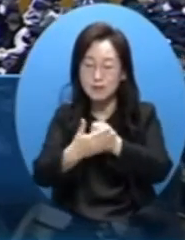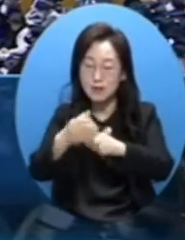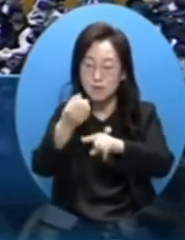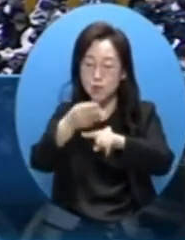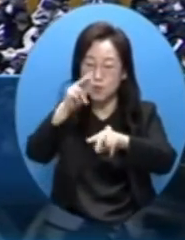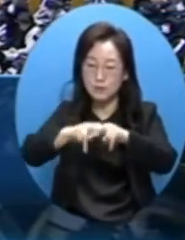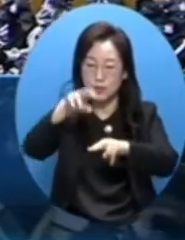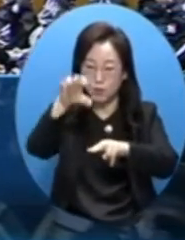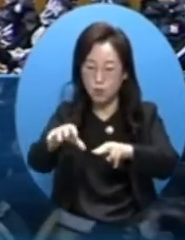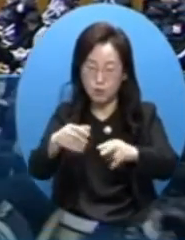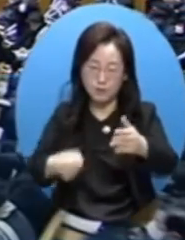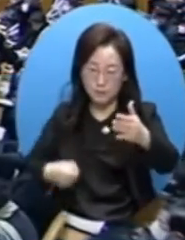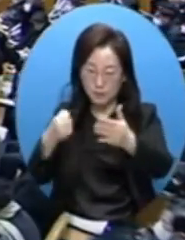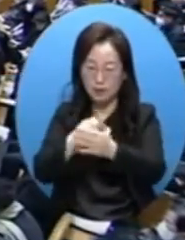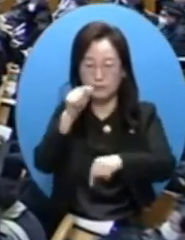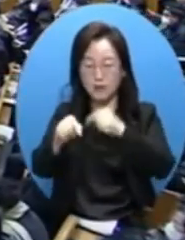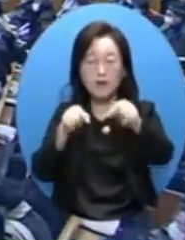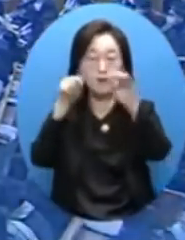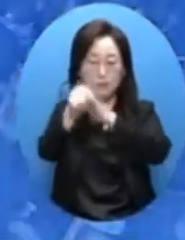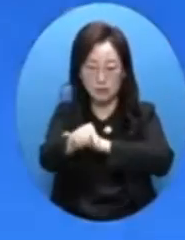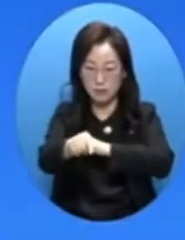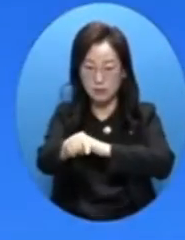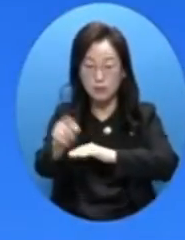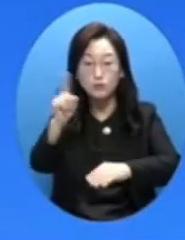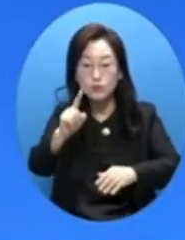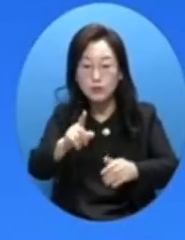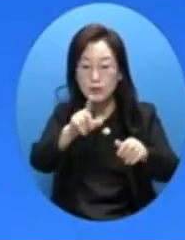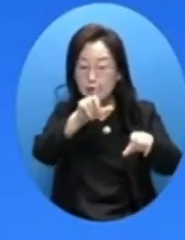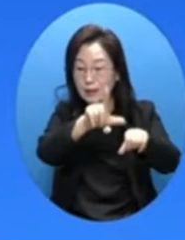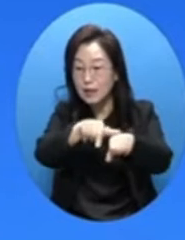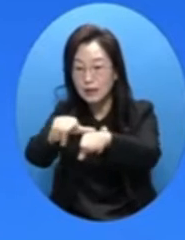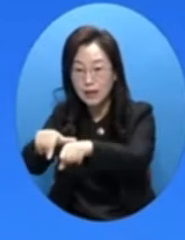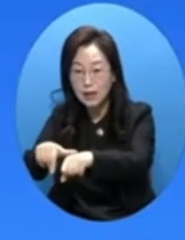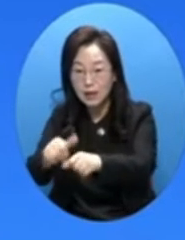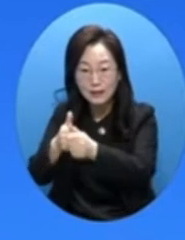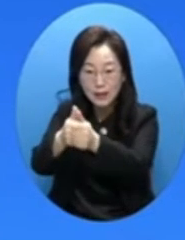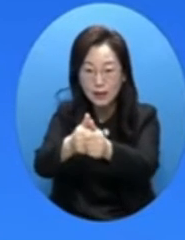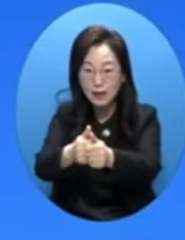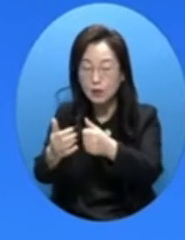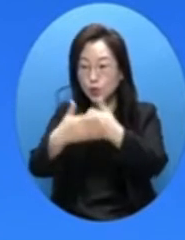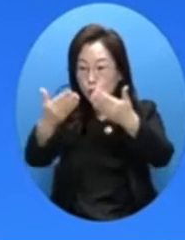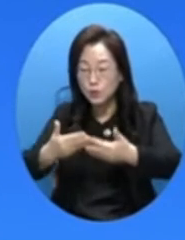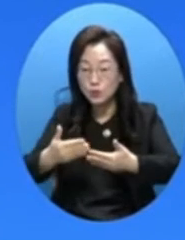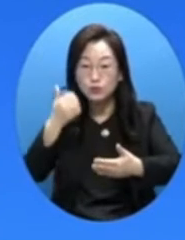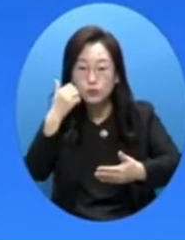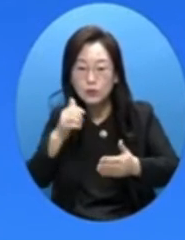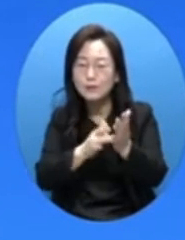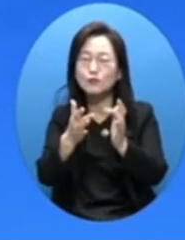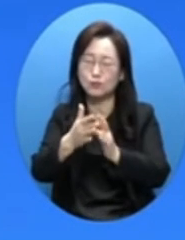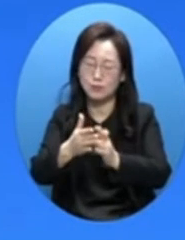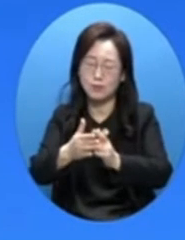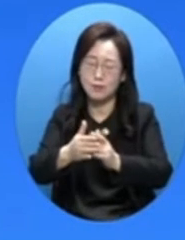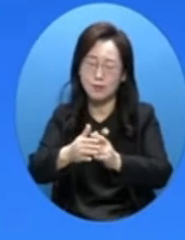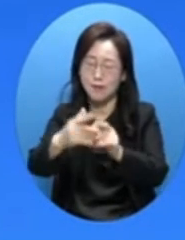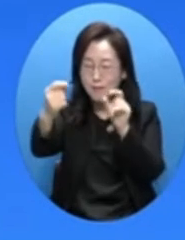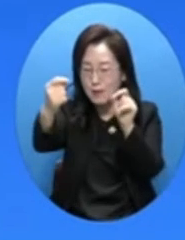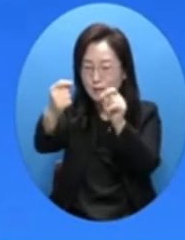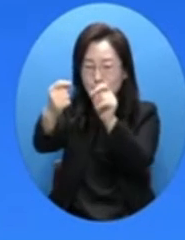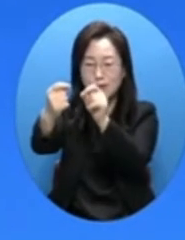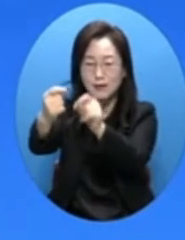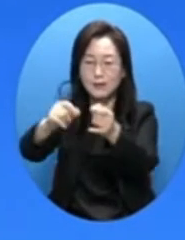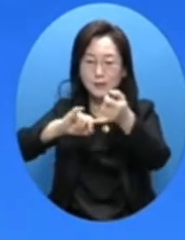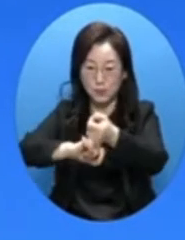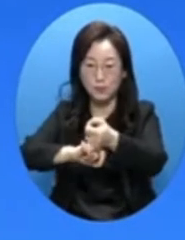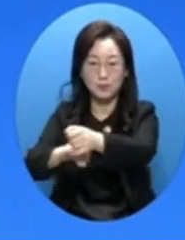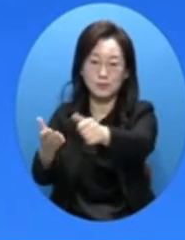것이니라. 때를 따라 돕는 은혜를 얻기 위해서 날마다 은혜의 보좌 앞에 더 가까이 더 가까이 더 가까이 나가는 여러분